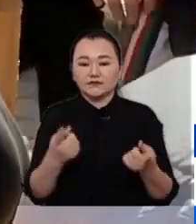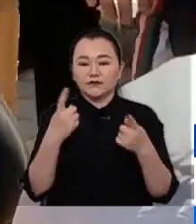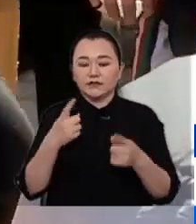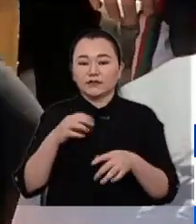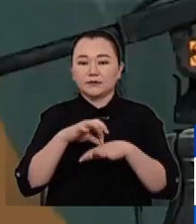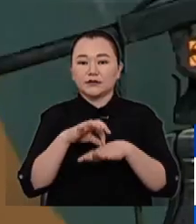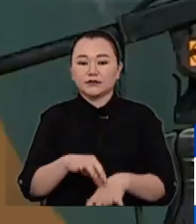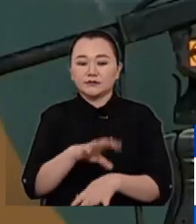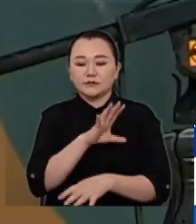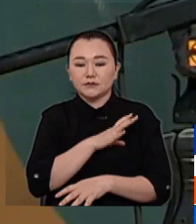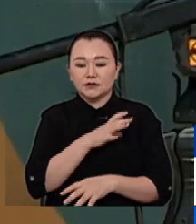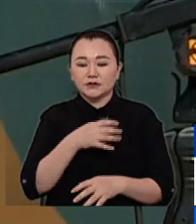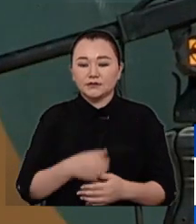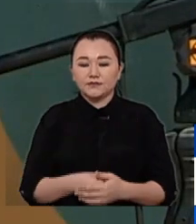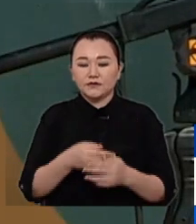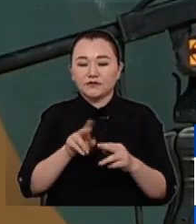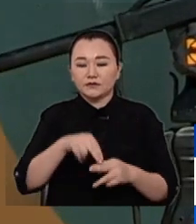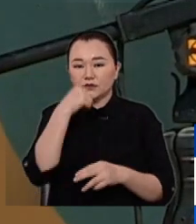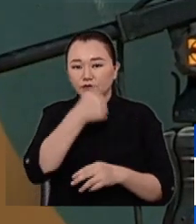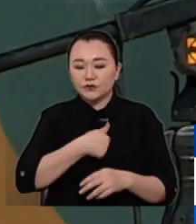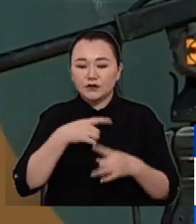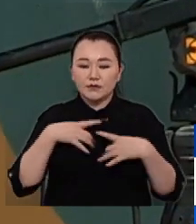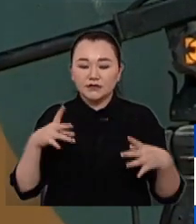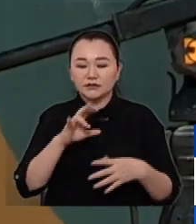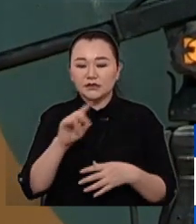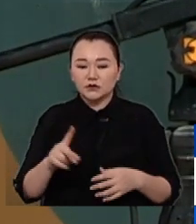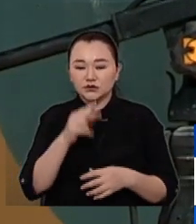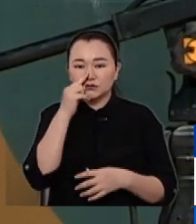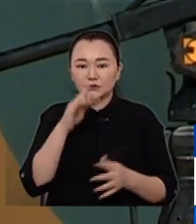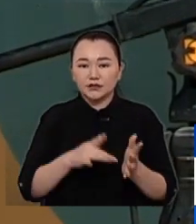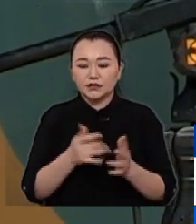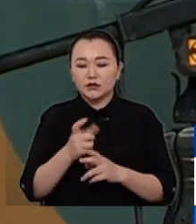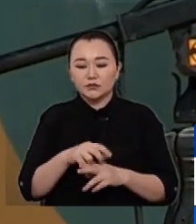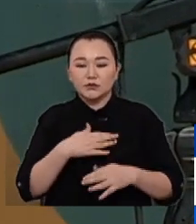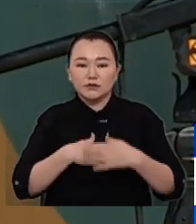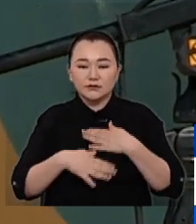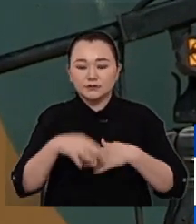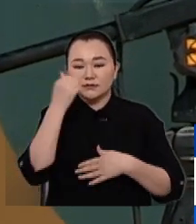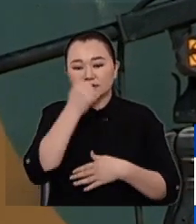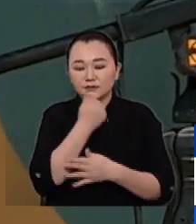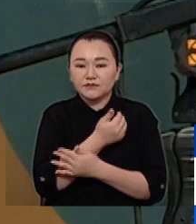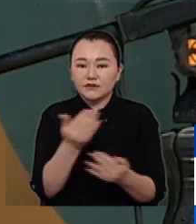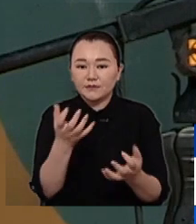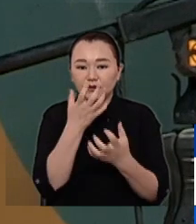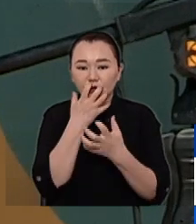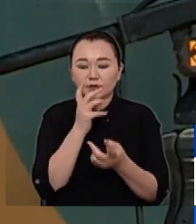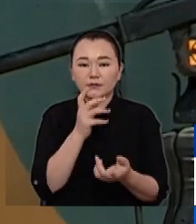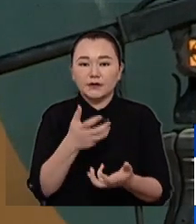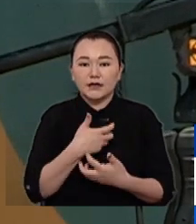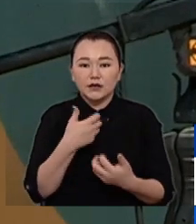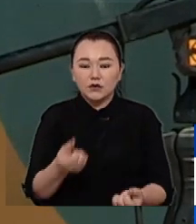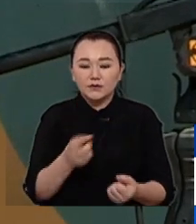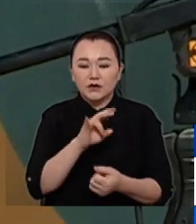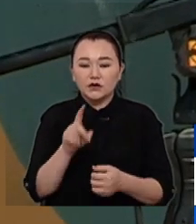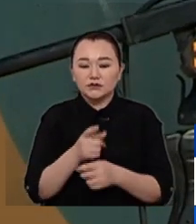игры. В этом году я праздную Наурыз в Шымкенте, и этому очень рад. Спасибо вам за теплый прием. Наурыз –